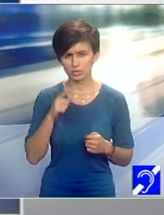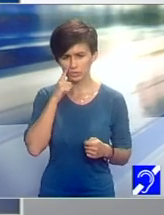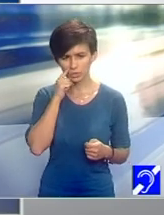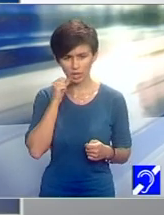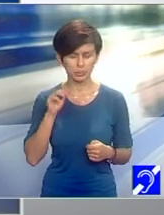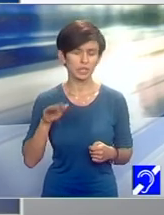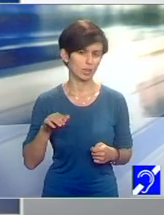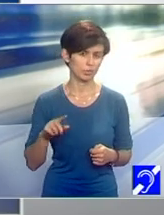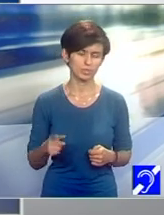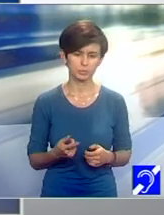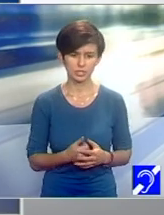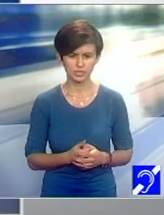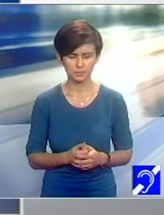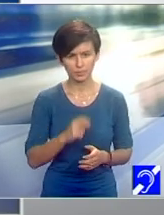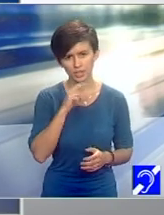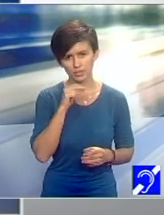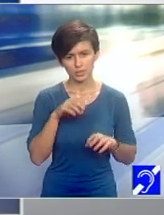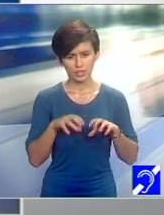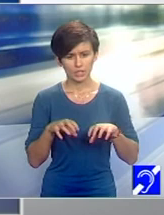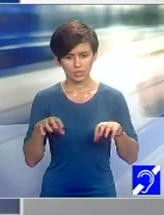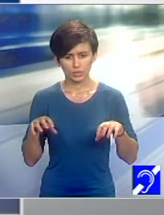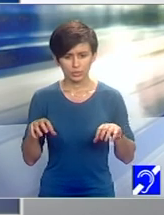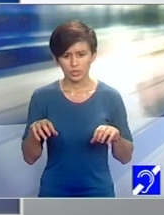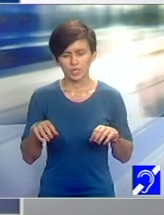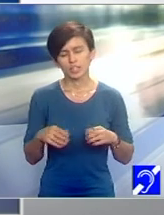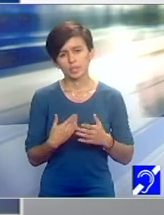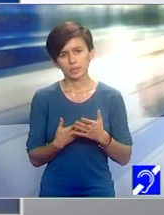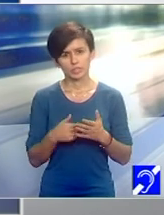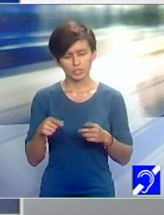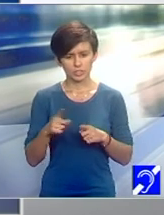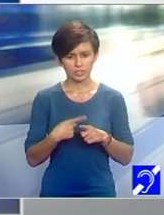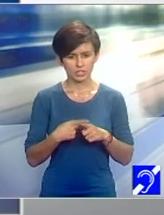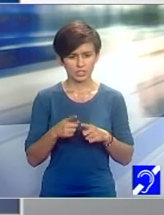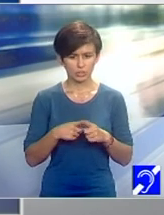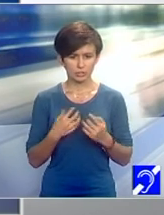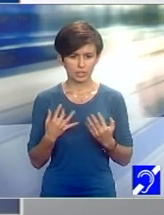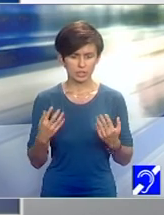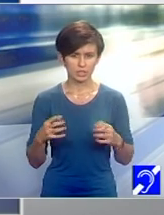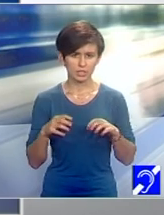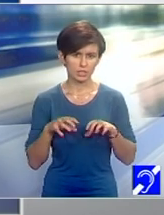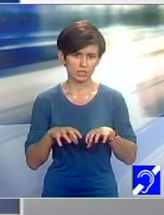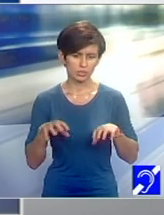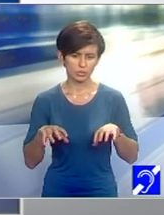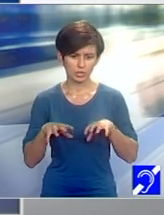locurile disponibile pentru această minoritate, vorbind de minoritatea romă. Câte locuri s-au ocupat?